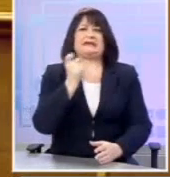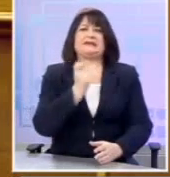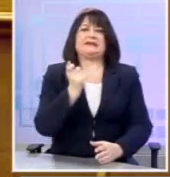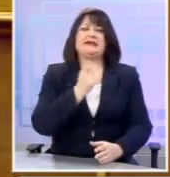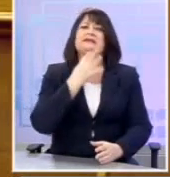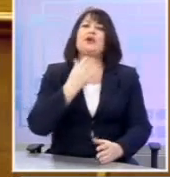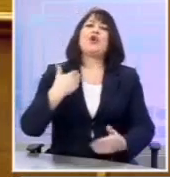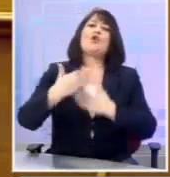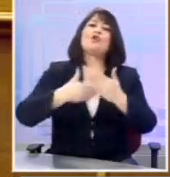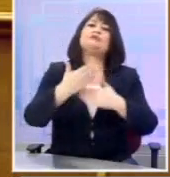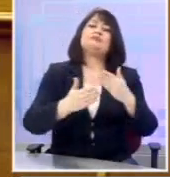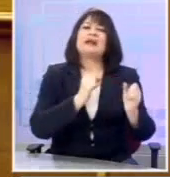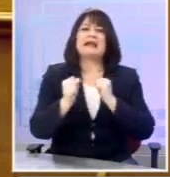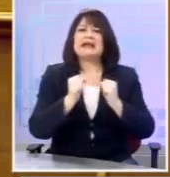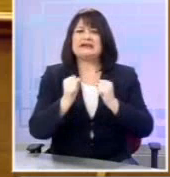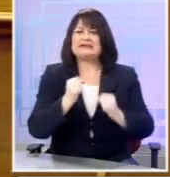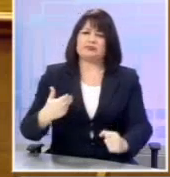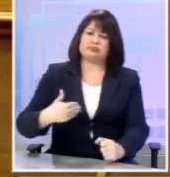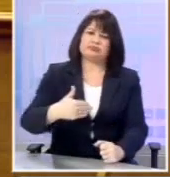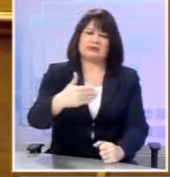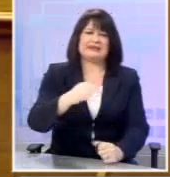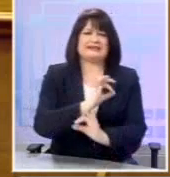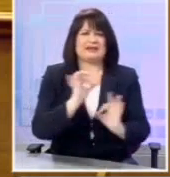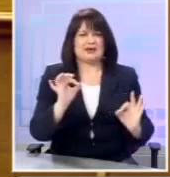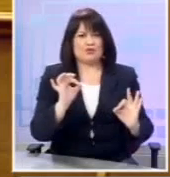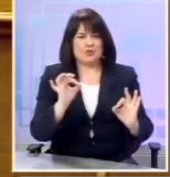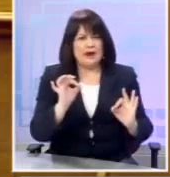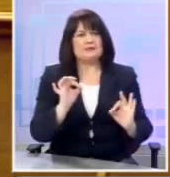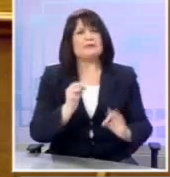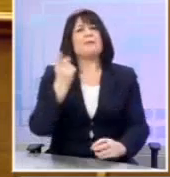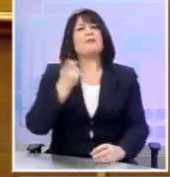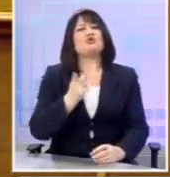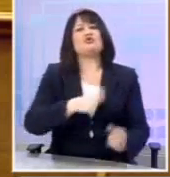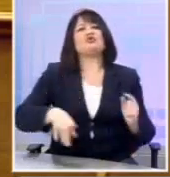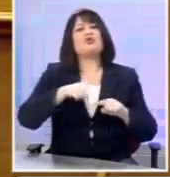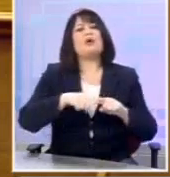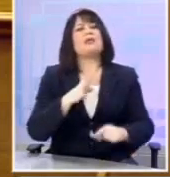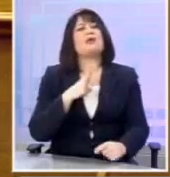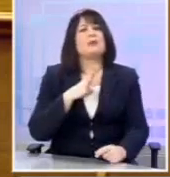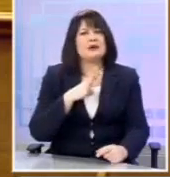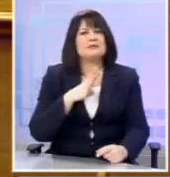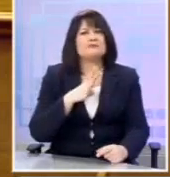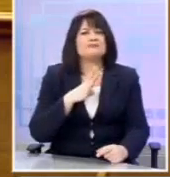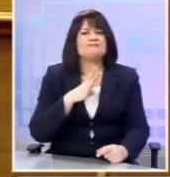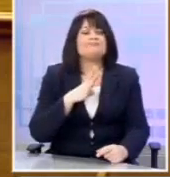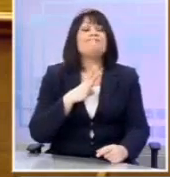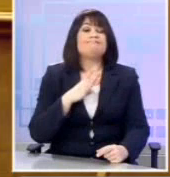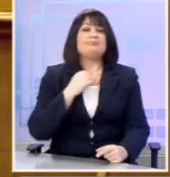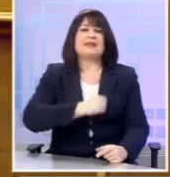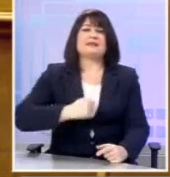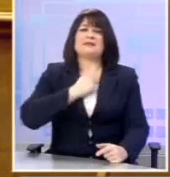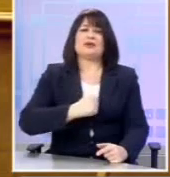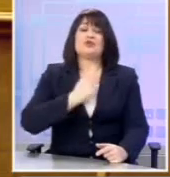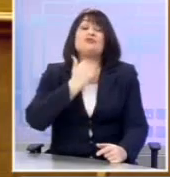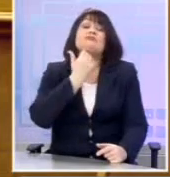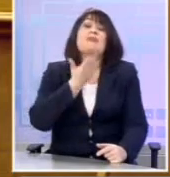μια μακροχρόνια κρίση είναι δεδομένο ότι ένα μεγάλο μέρος του ενεργού πληθυσμού της χώρας μας δυστυχώς δεν θα έχει